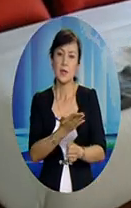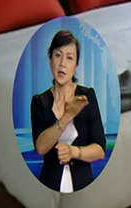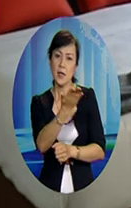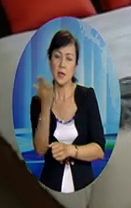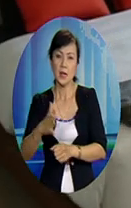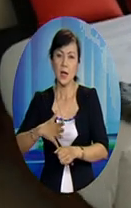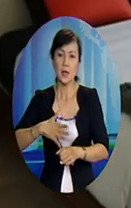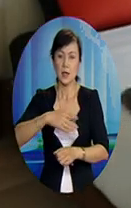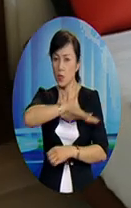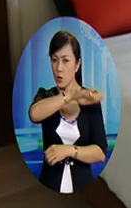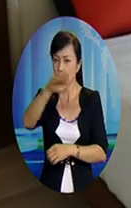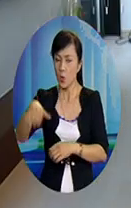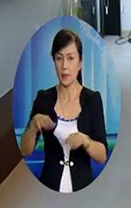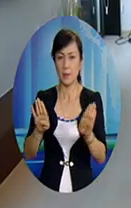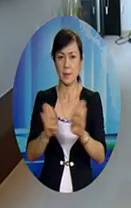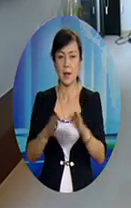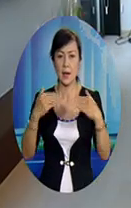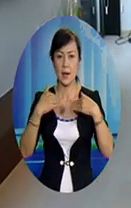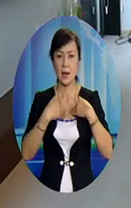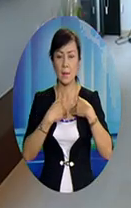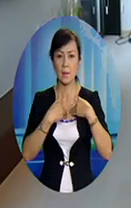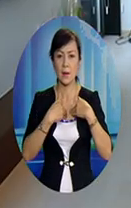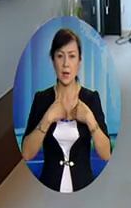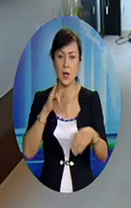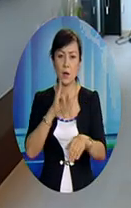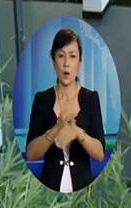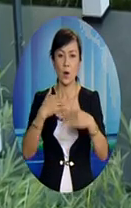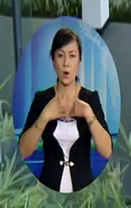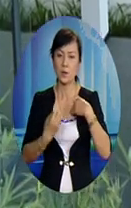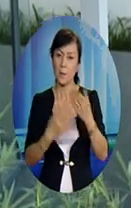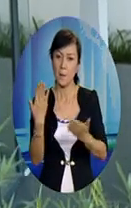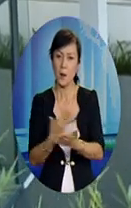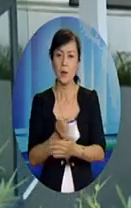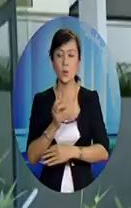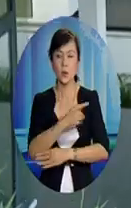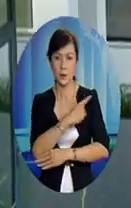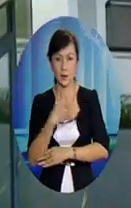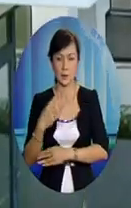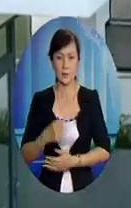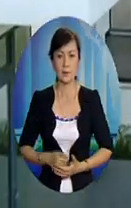tiện ích toàn diện, khép kín, có thể đáp ứng trọn vẹn mọi nhu cầu tận hưởng cuộc sống hiện đại của cư dân.